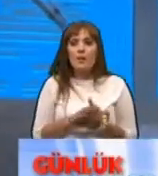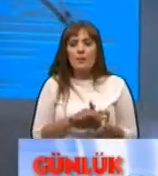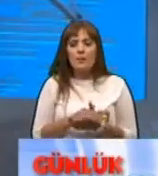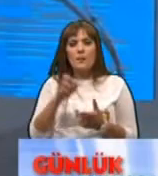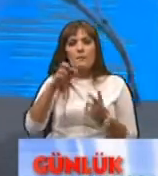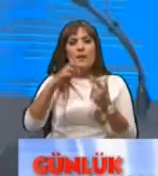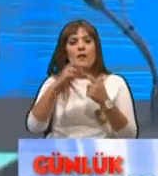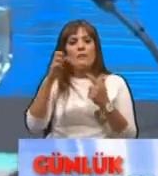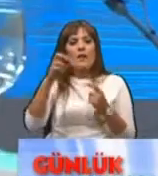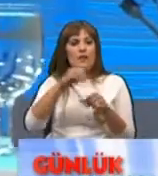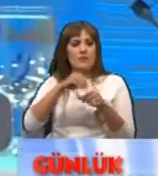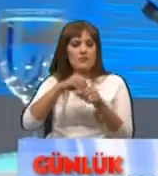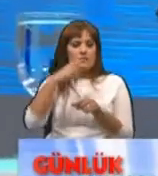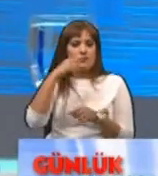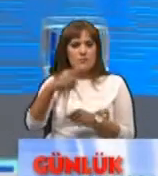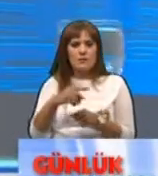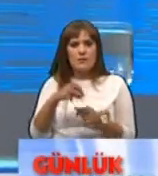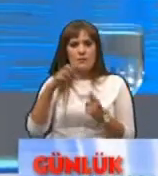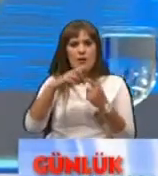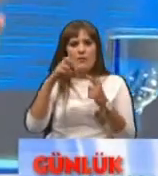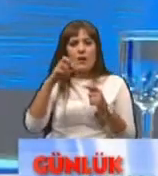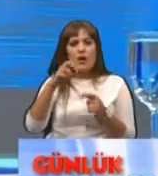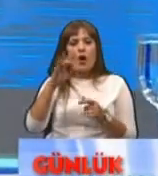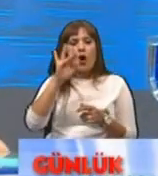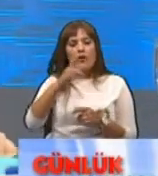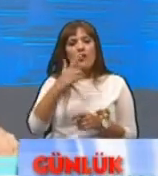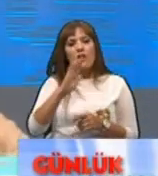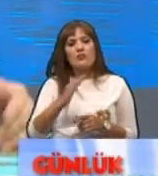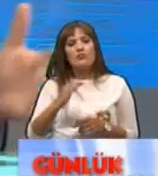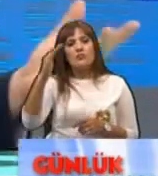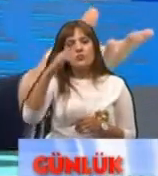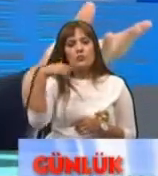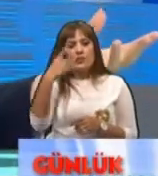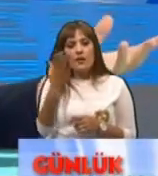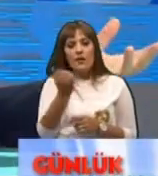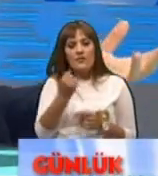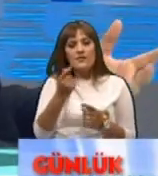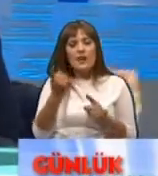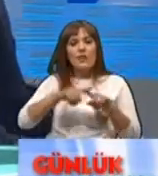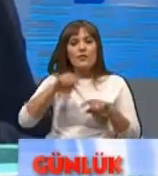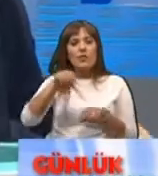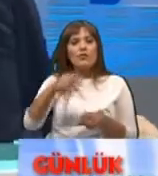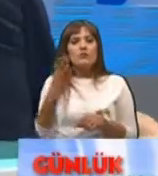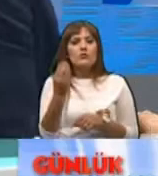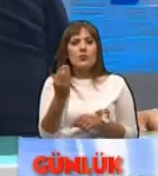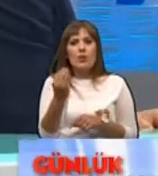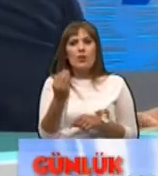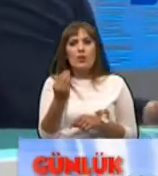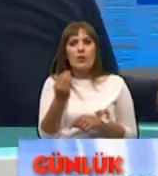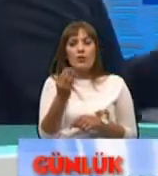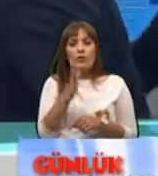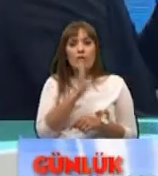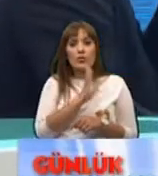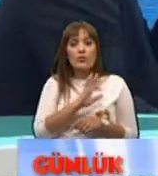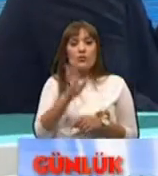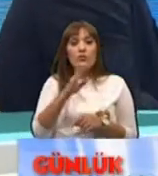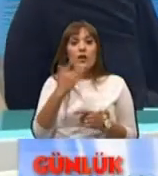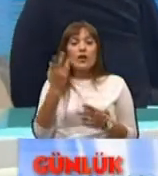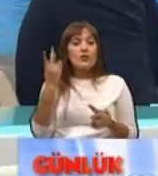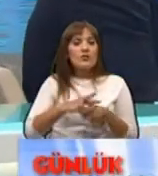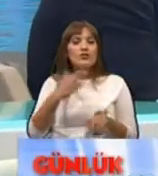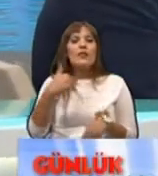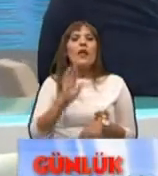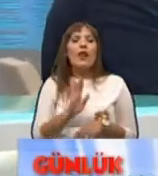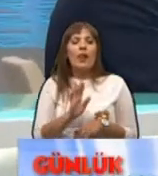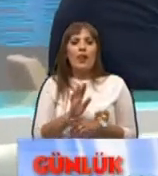PRP için söylüyorum. PRP için orta yaşın üstünde. Çünkü alacağınız etki oradan çok şey değil. Çok dediğim gibi flash değil